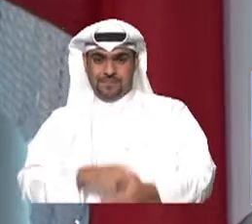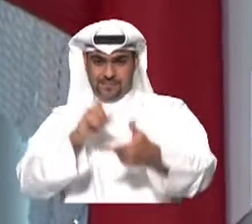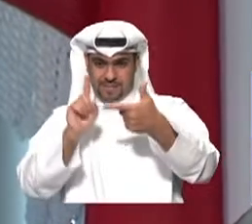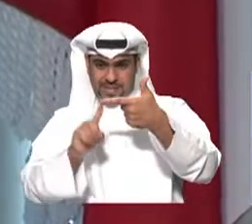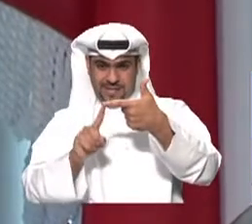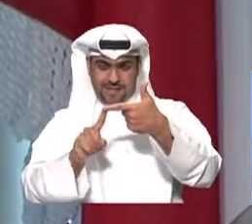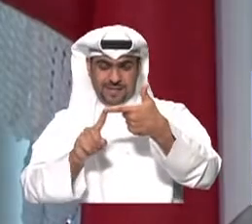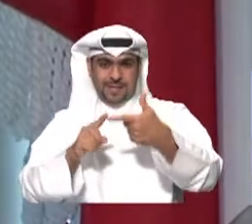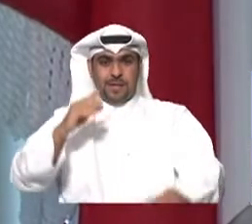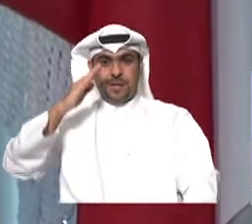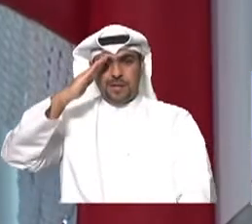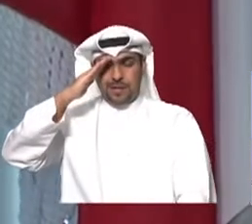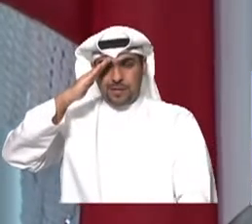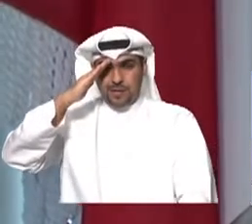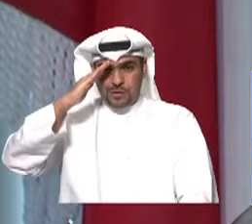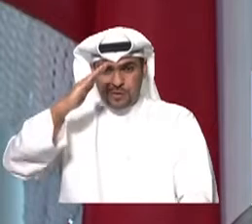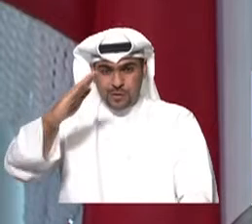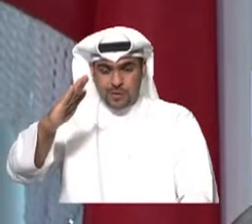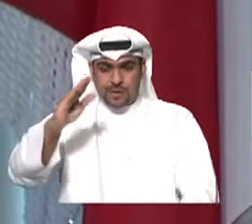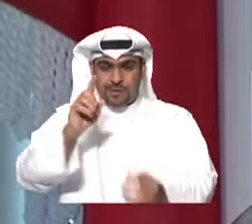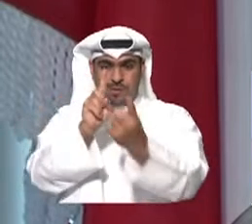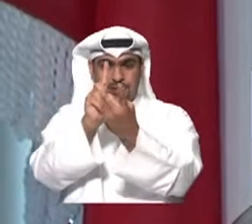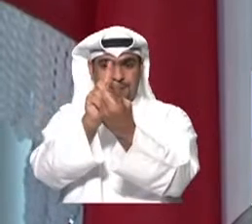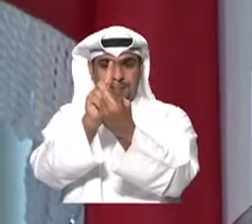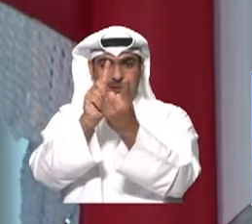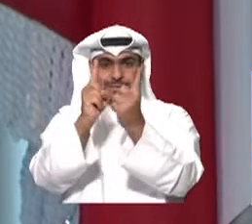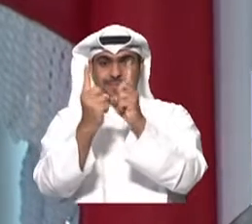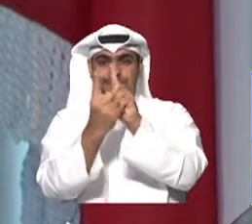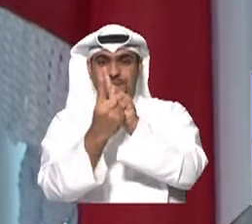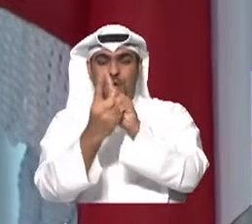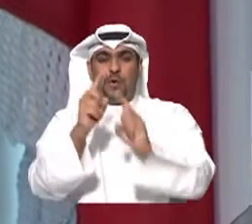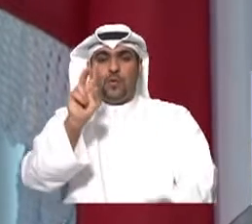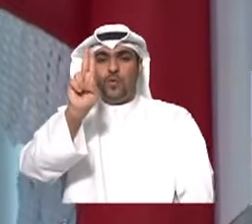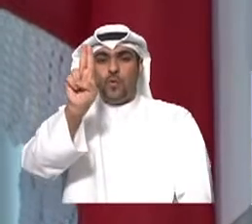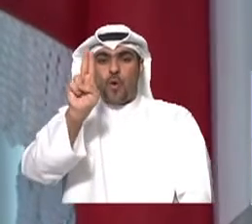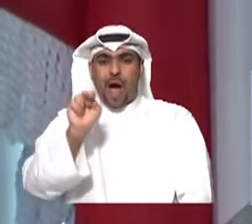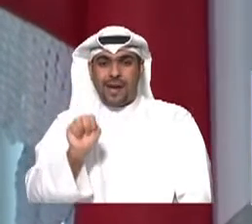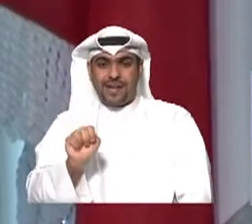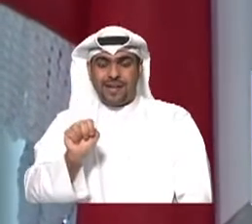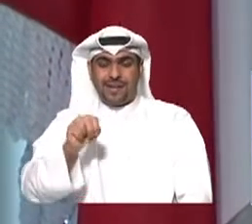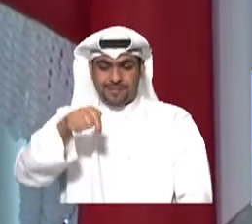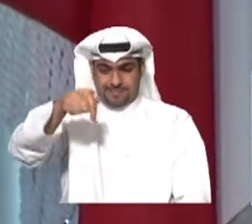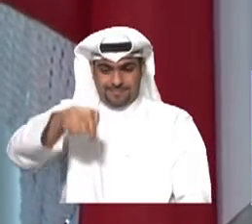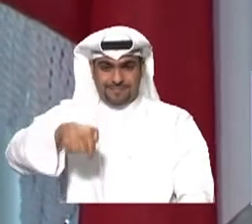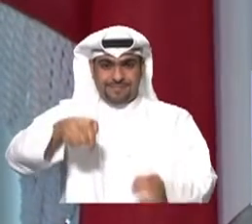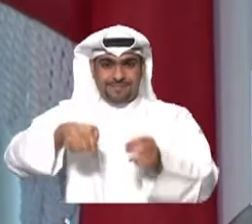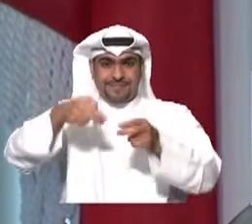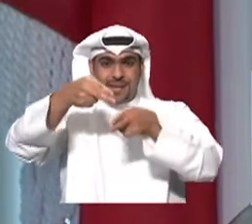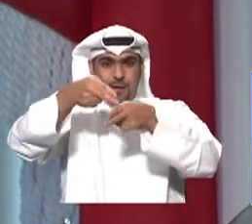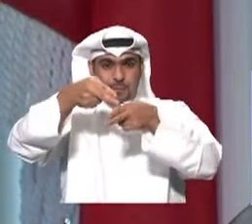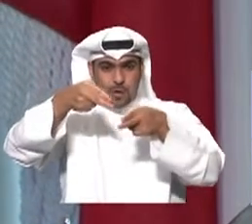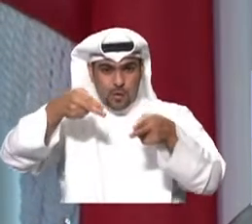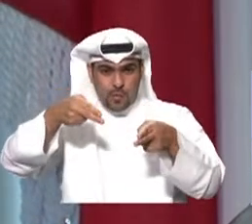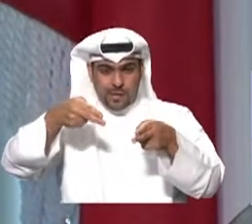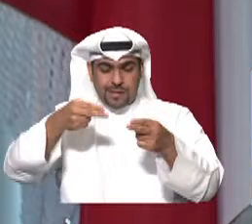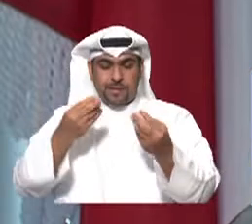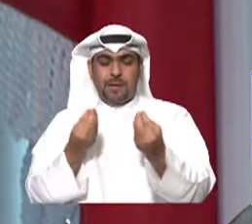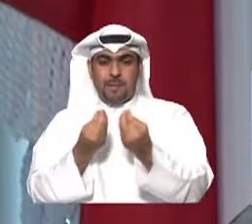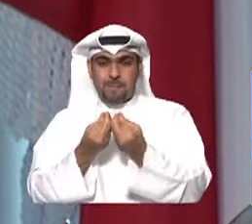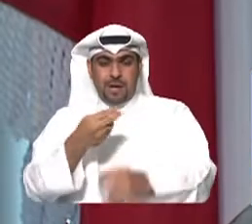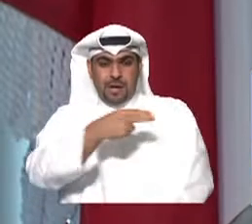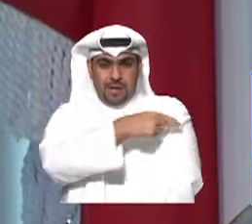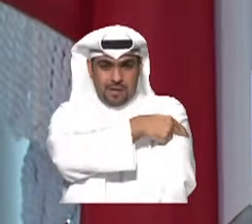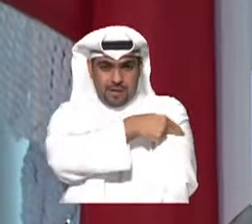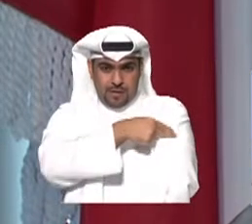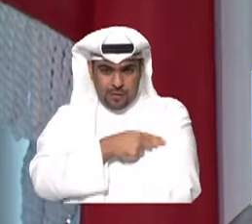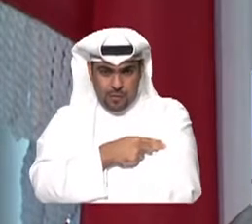بالشكر الجزيل لممثل الأمين العام والمنسق المقيم لدى دولة الكويت الدكتور طارق الشيخ وجميع القائمين